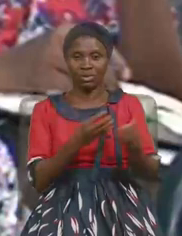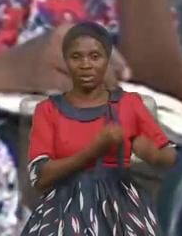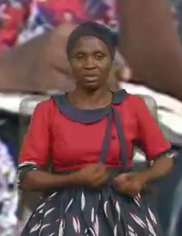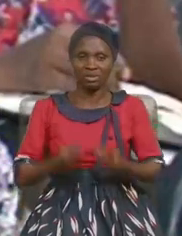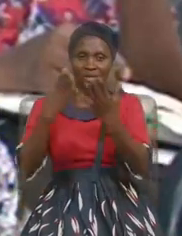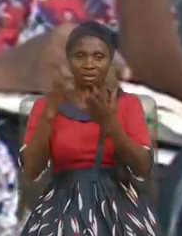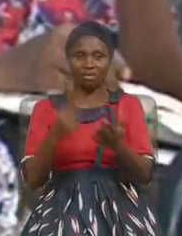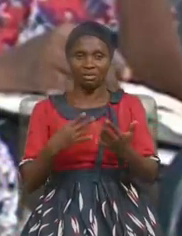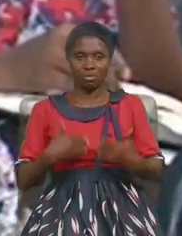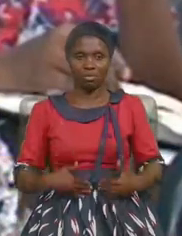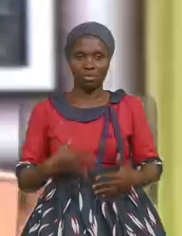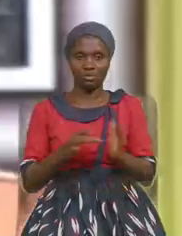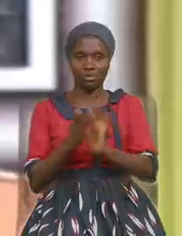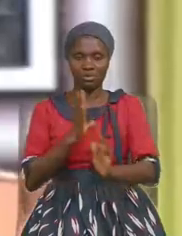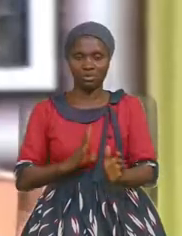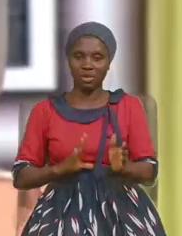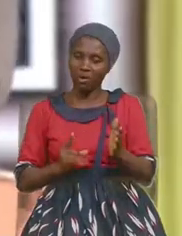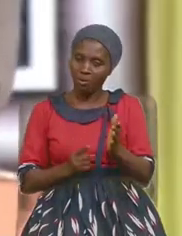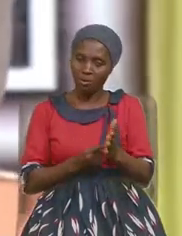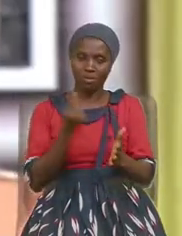Une fois pour toutes.